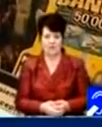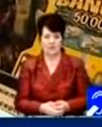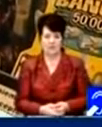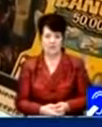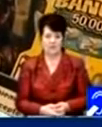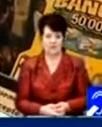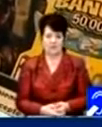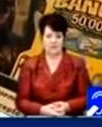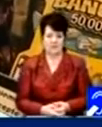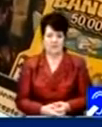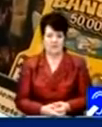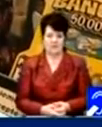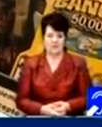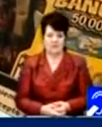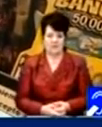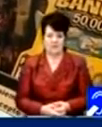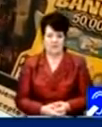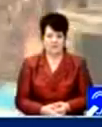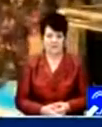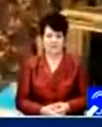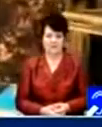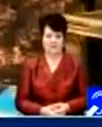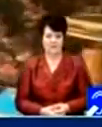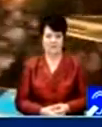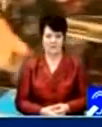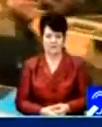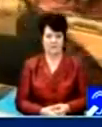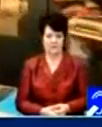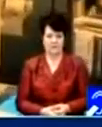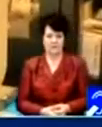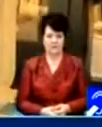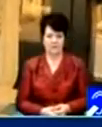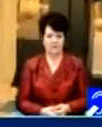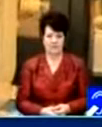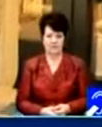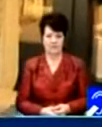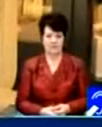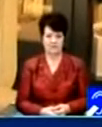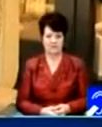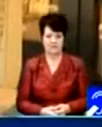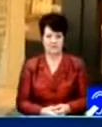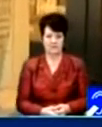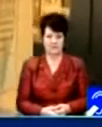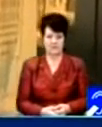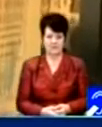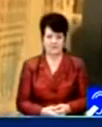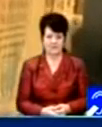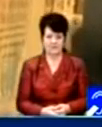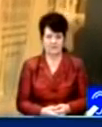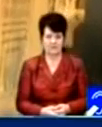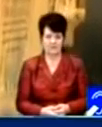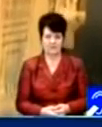a 10% qui va pour les monuments de France. C'est génial pour tout le monde, pour le patrimoine, pour